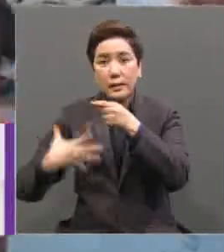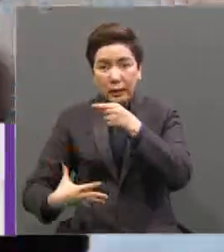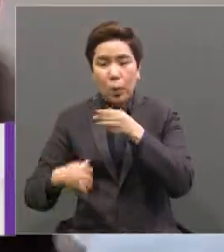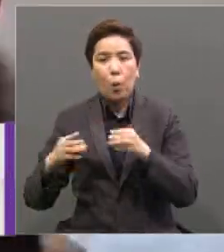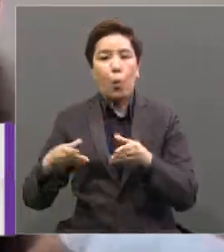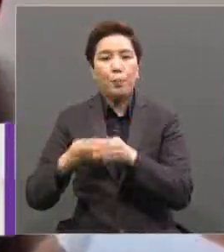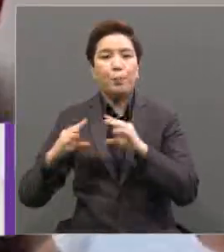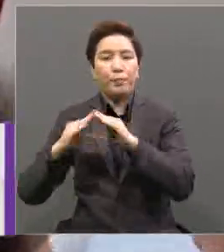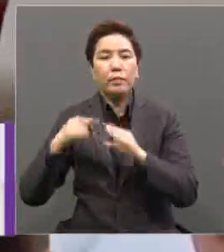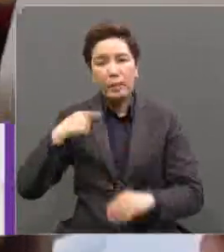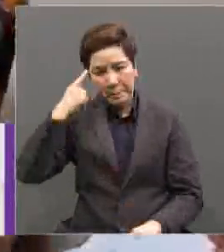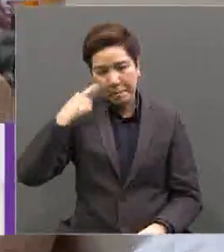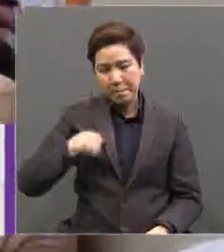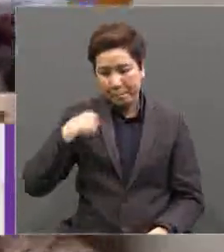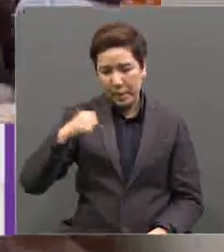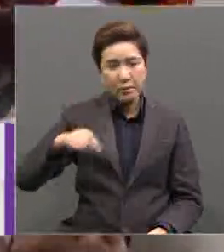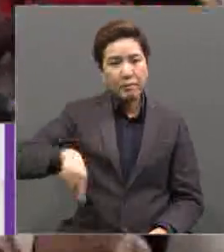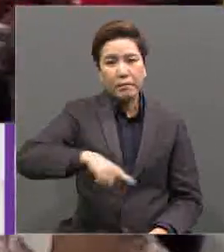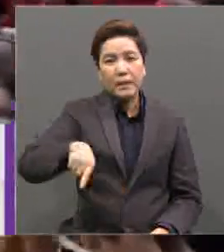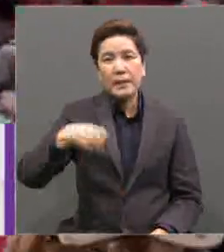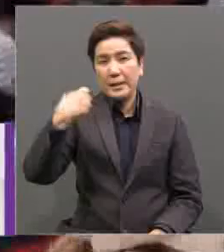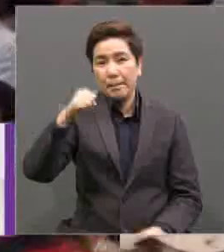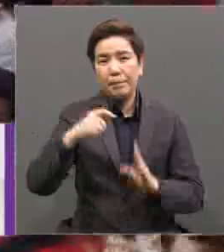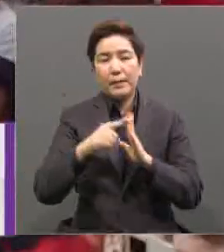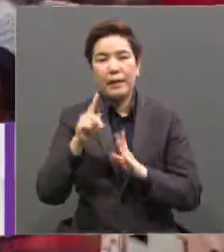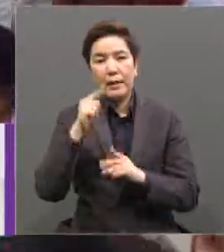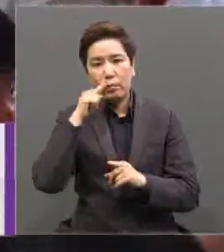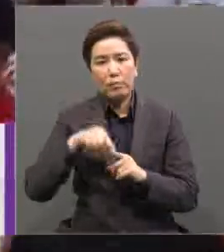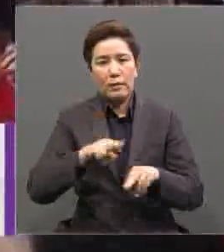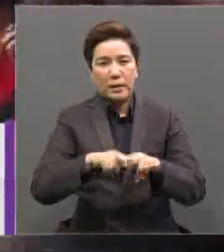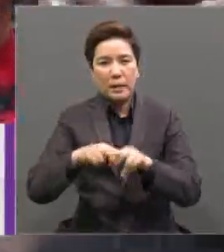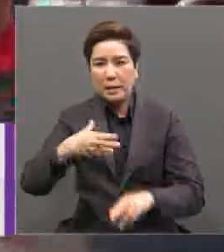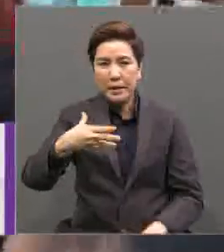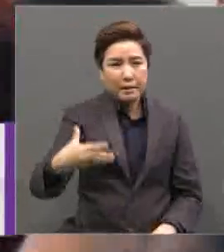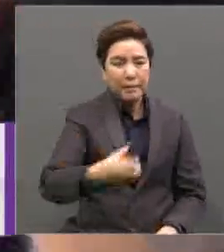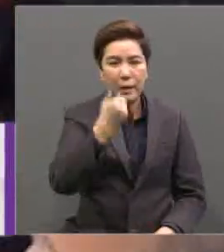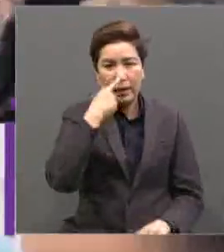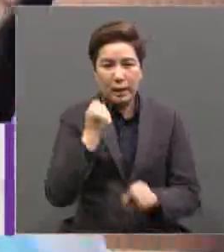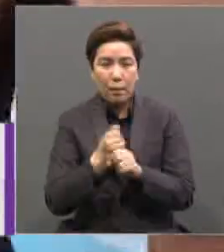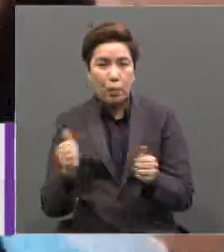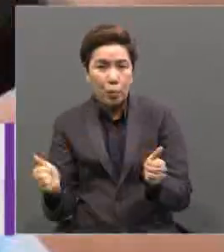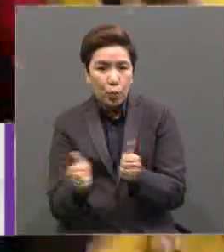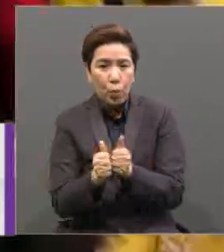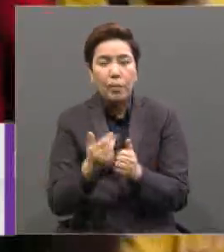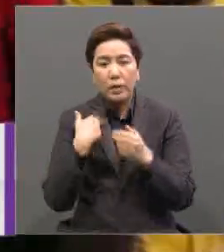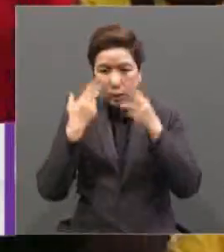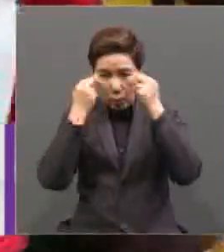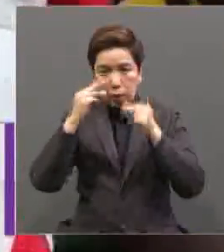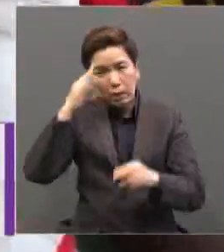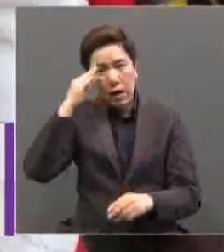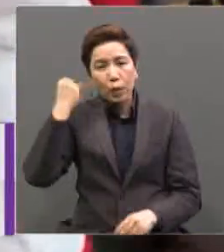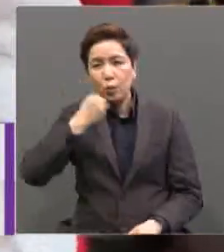รายชื่อก็มั่นใจว่าผู้สมัครทั้ง10เขตจะคว้าเก้าอี้มาได้จากการทำงานเคียงคู่กับพลเอกประยุทธ์จันทร์โอช